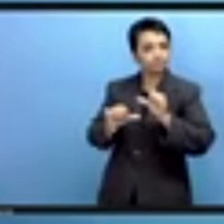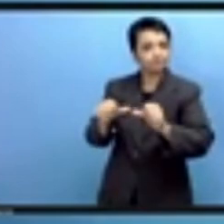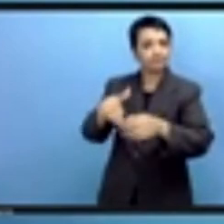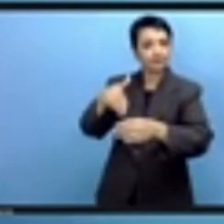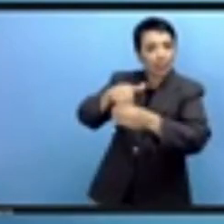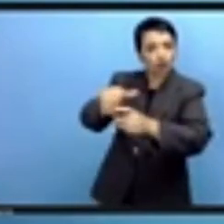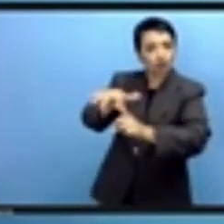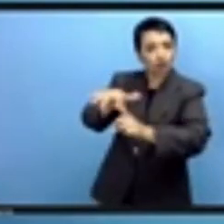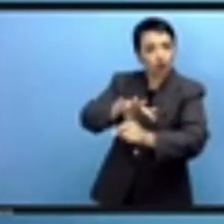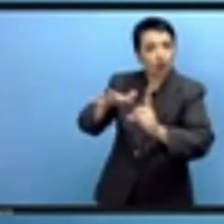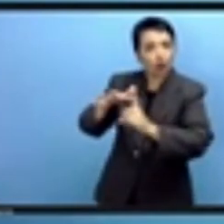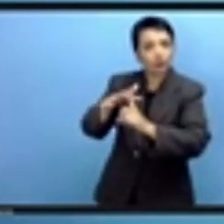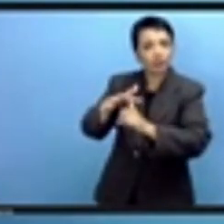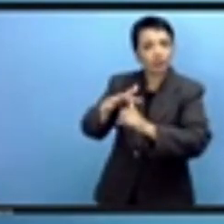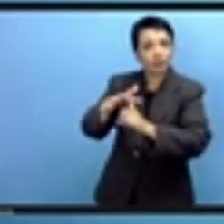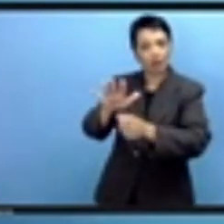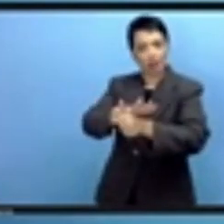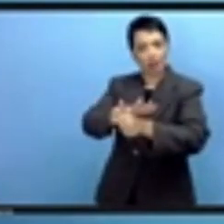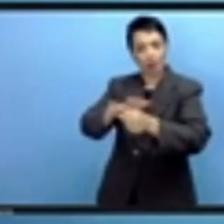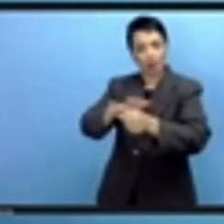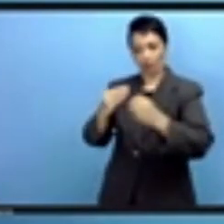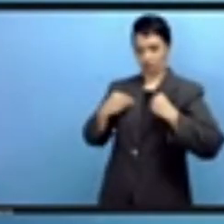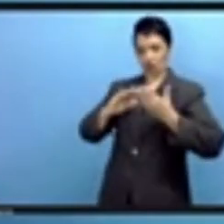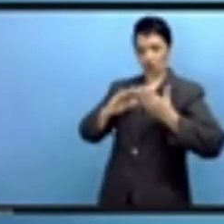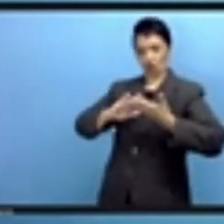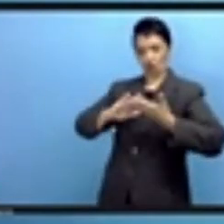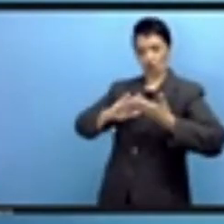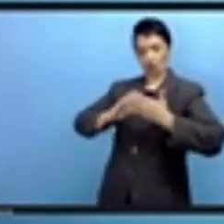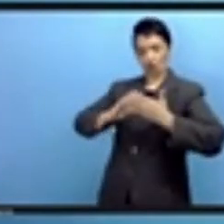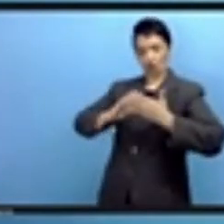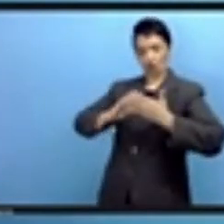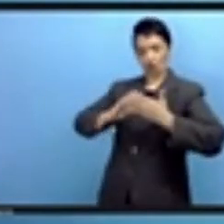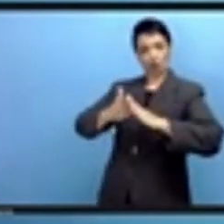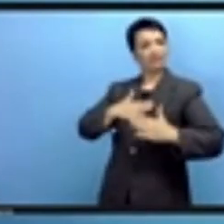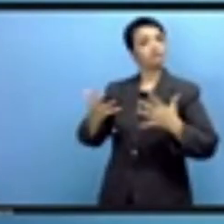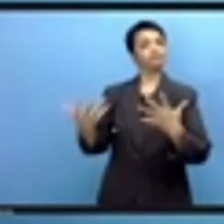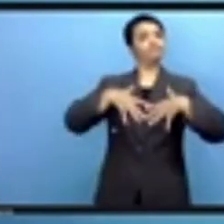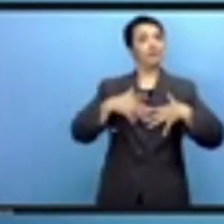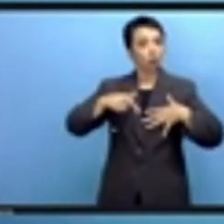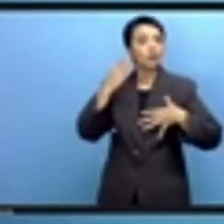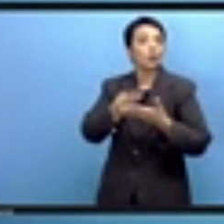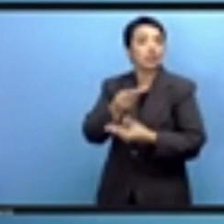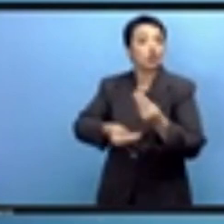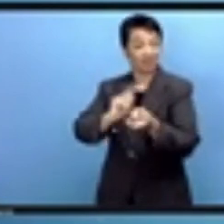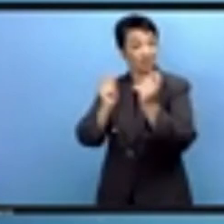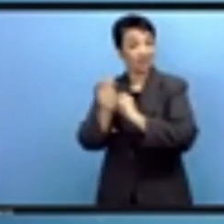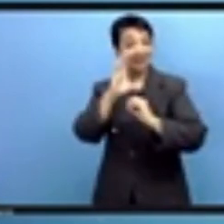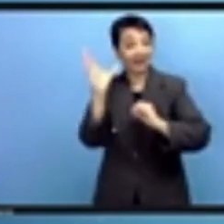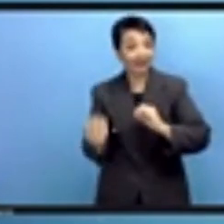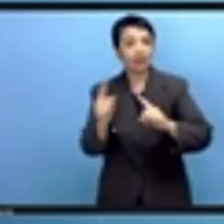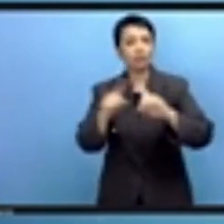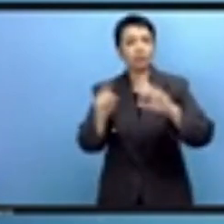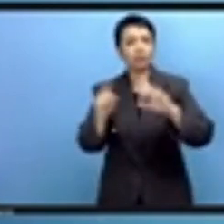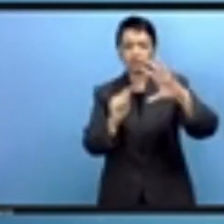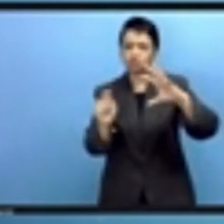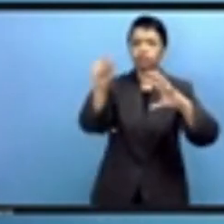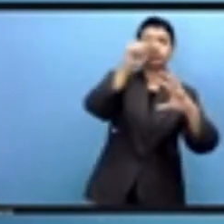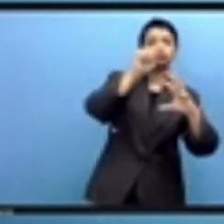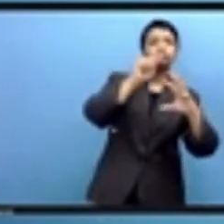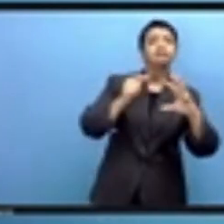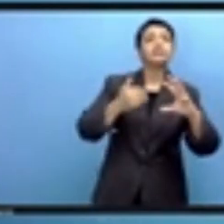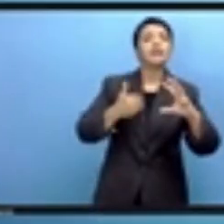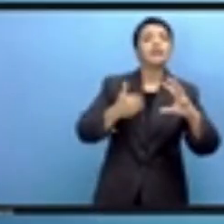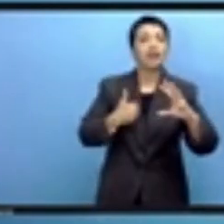案，推动本地的创新、本地的内容，从而去转变当地